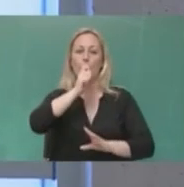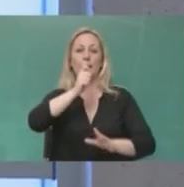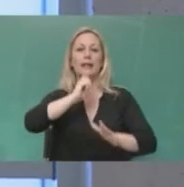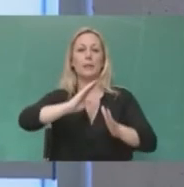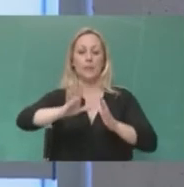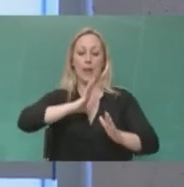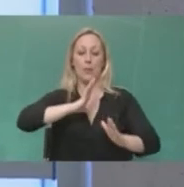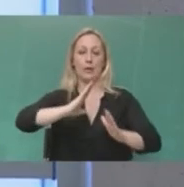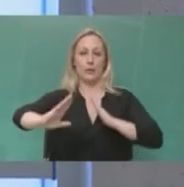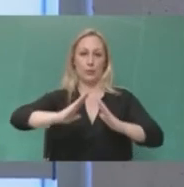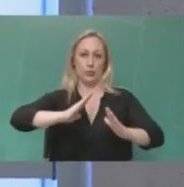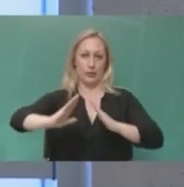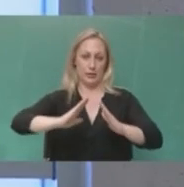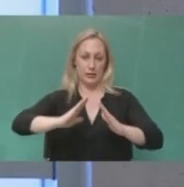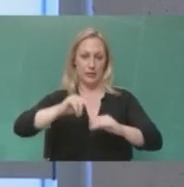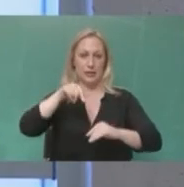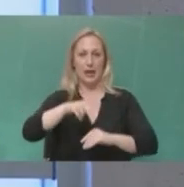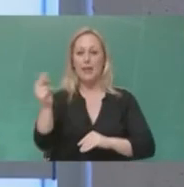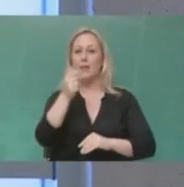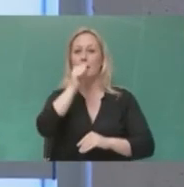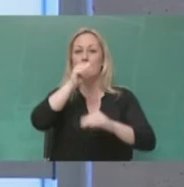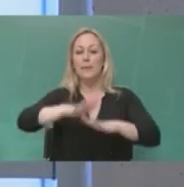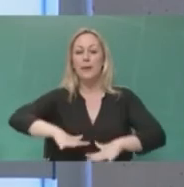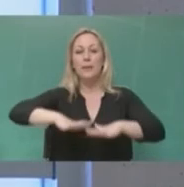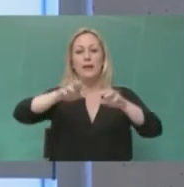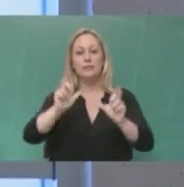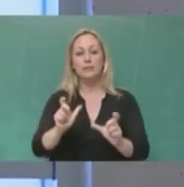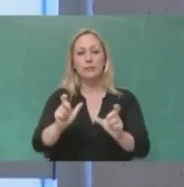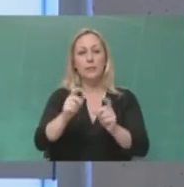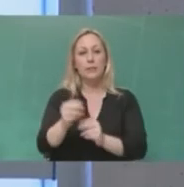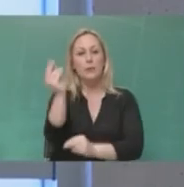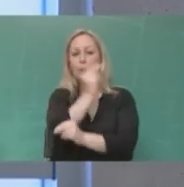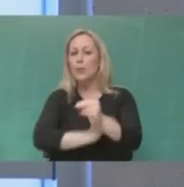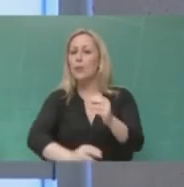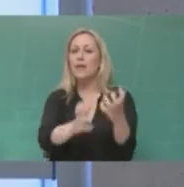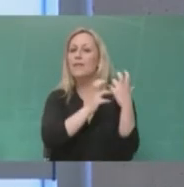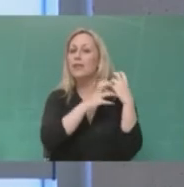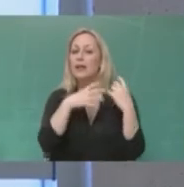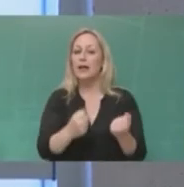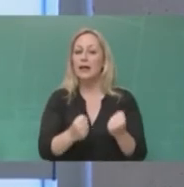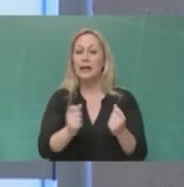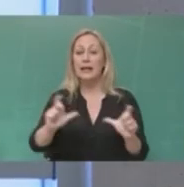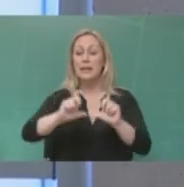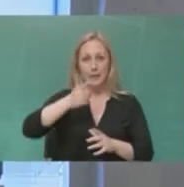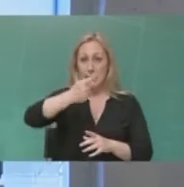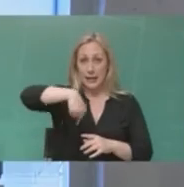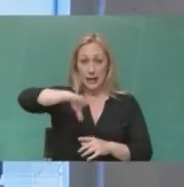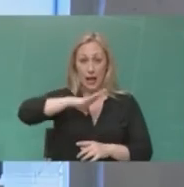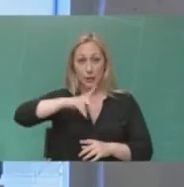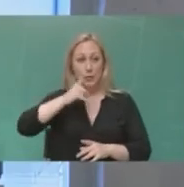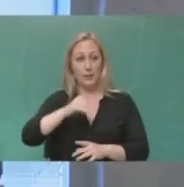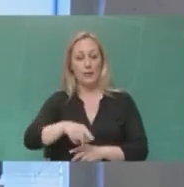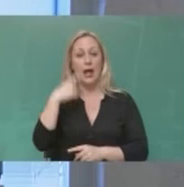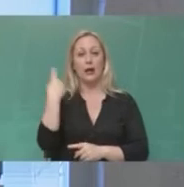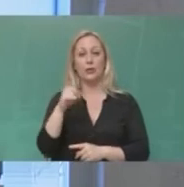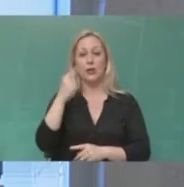στο θέμα των αντιπλημμυρικών νομίζω ότι τη μεγαλύτερη ευθύνη την έχει η Περιφέρεια. Οι υποδομές